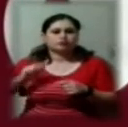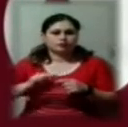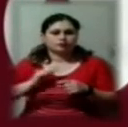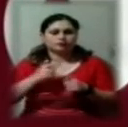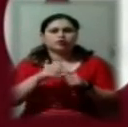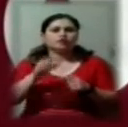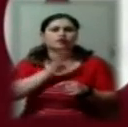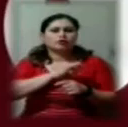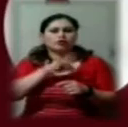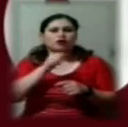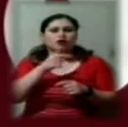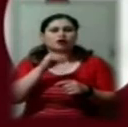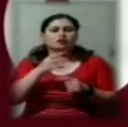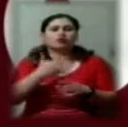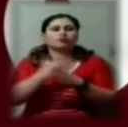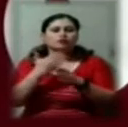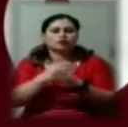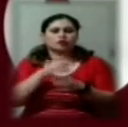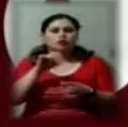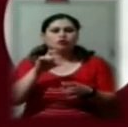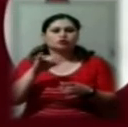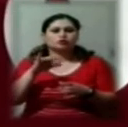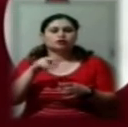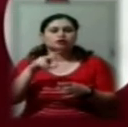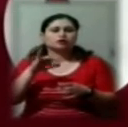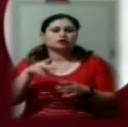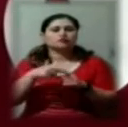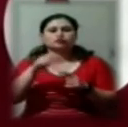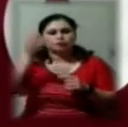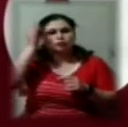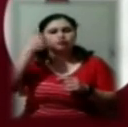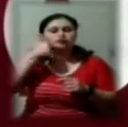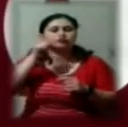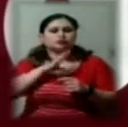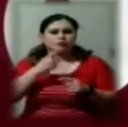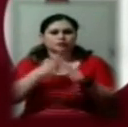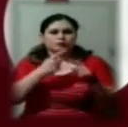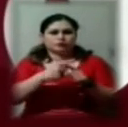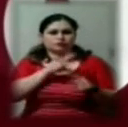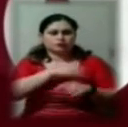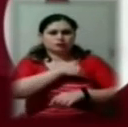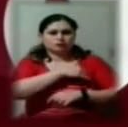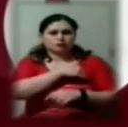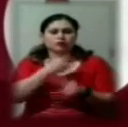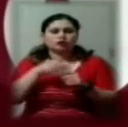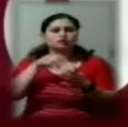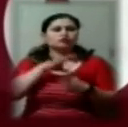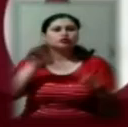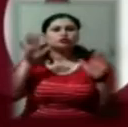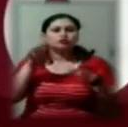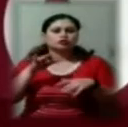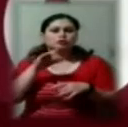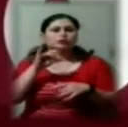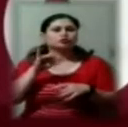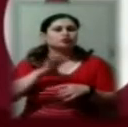реагенти, які допомагають розтопити лід. Ви ж пам'ятаєте, що вчора ввечері була плюсова температура і йшов дощ. Причому сильний дощ